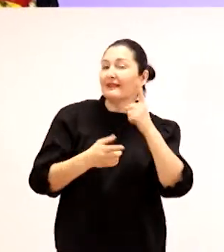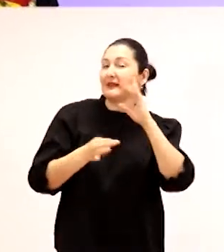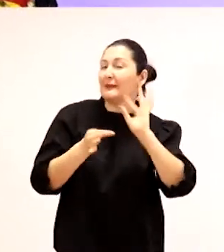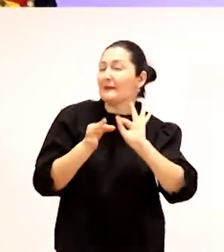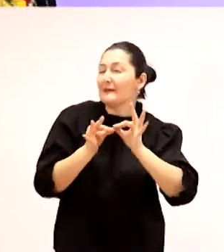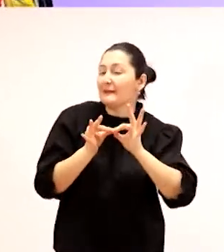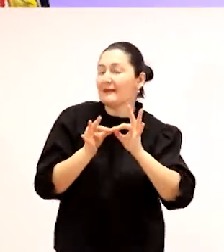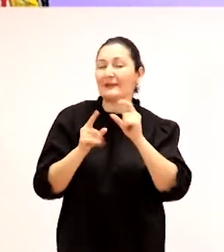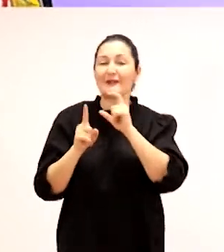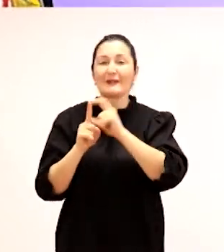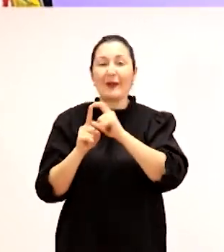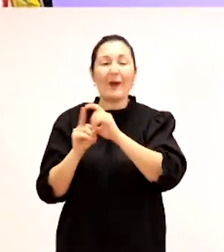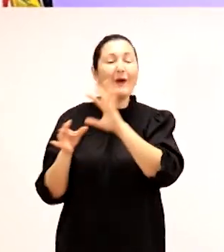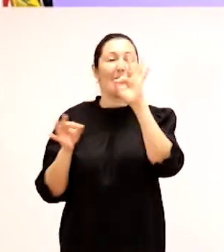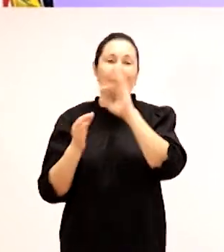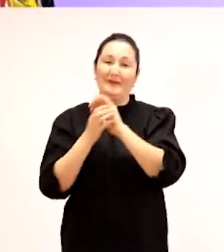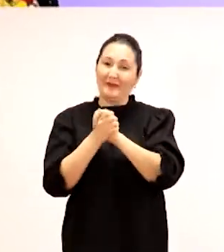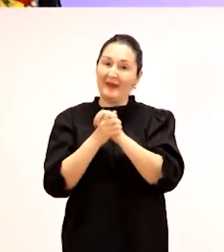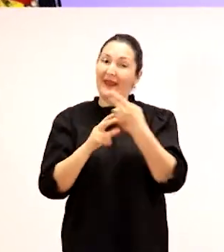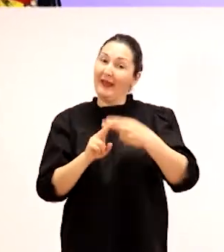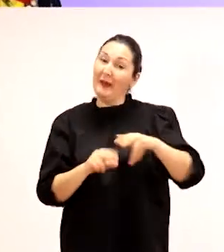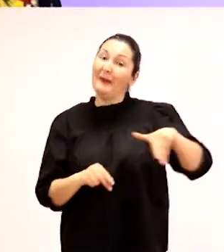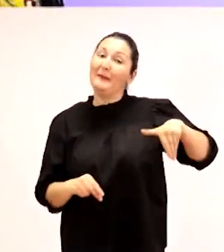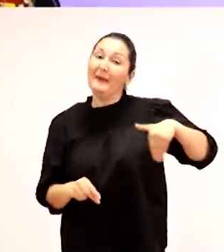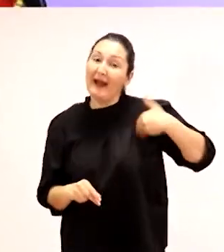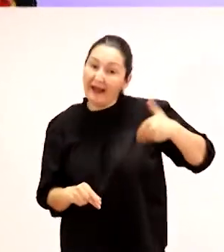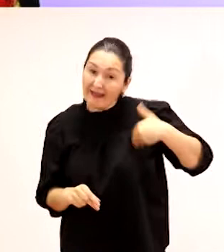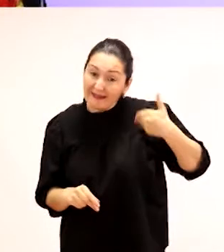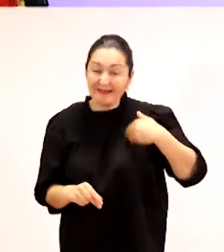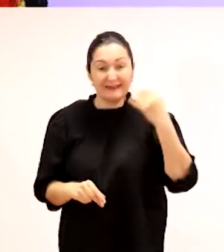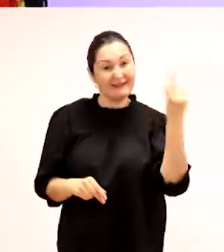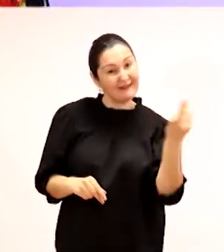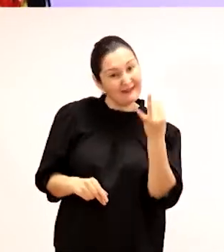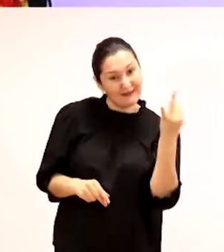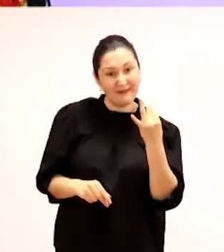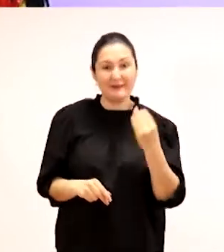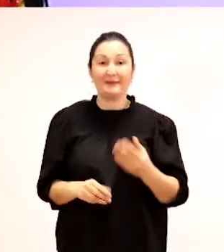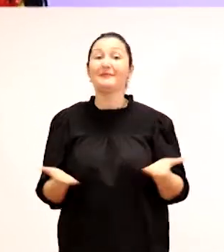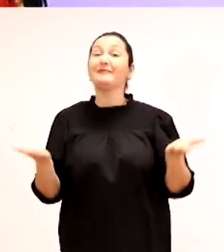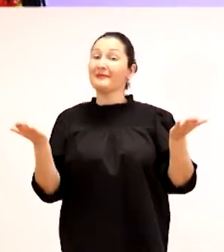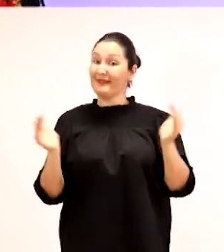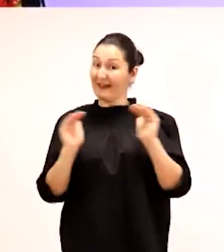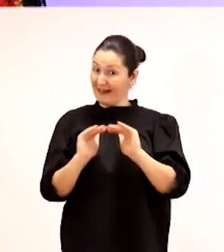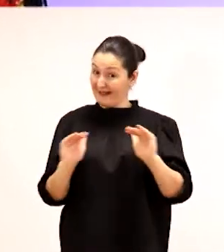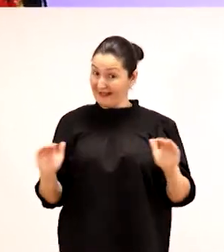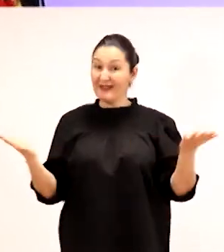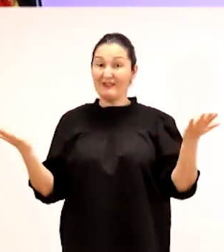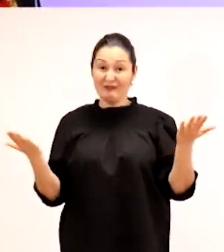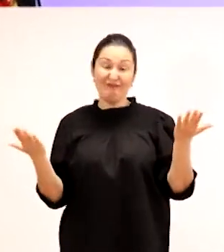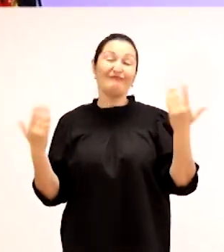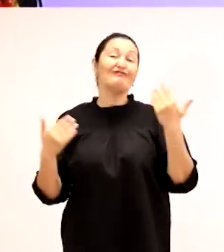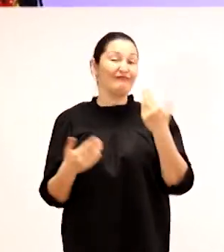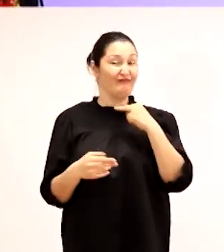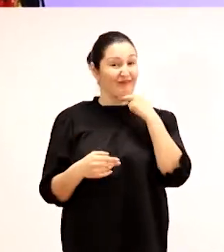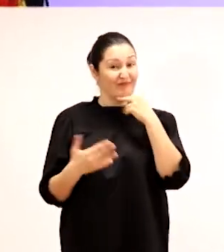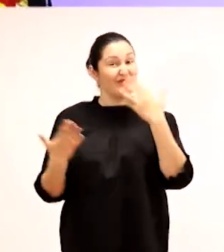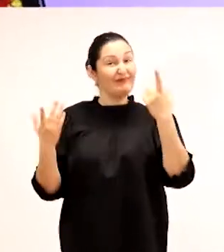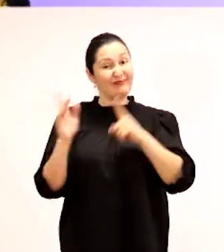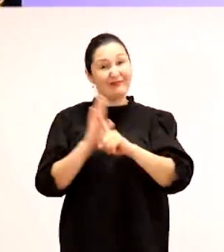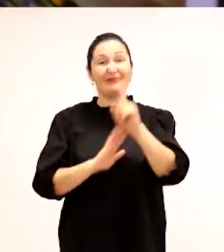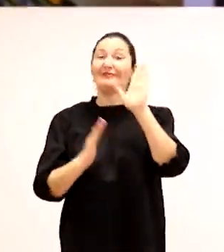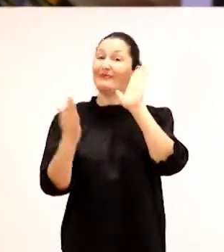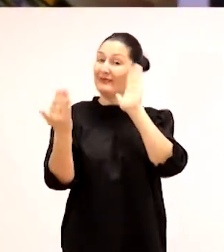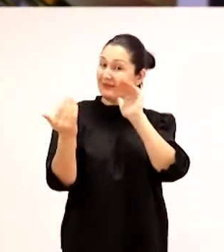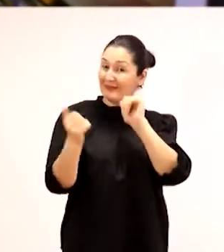будет очень полезно и интересно. Ага. Ну что, ребята, пришло время прощаться? Да.